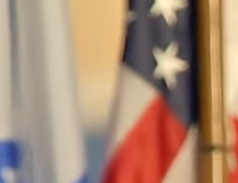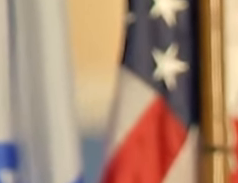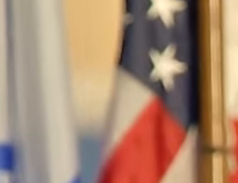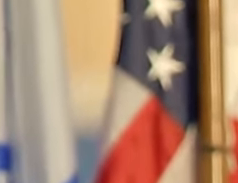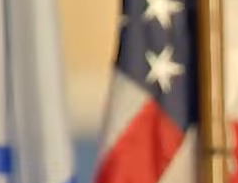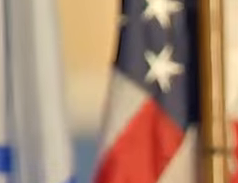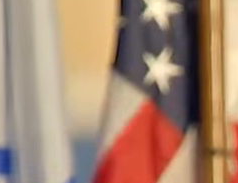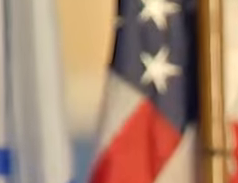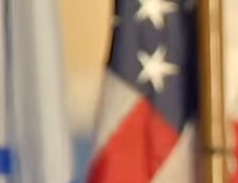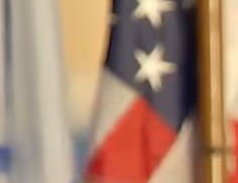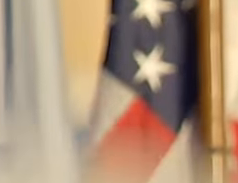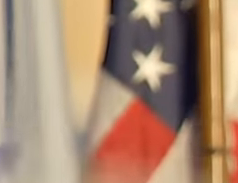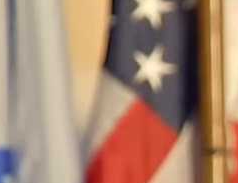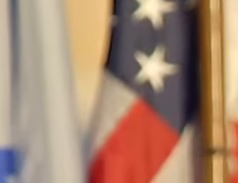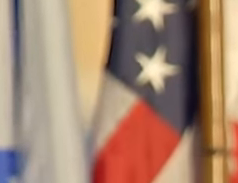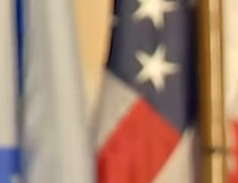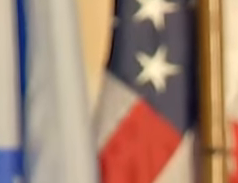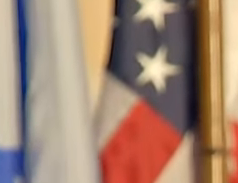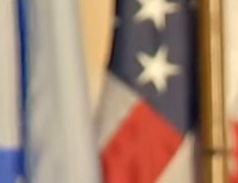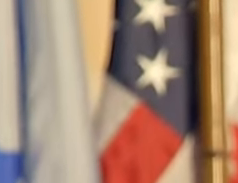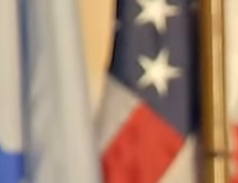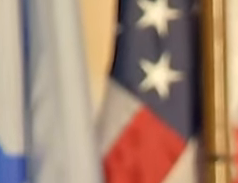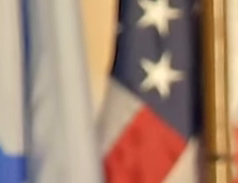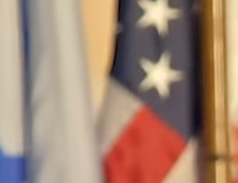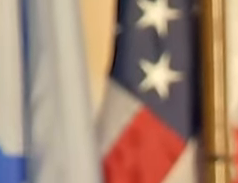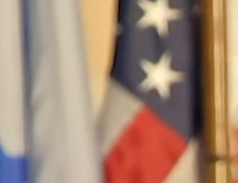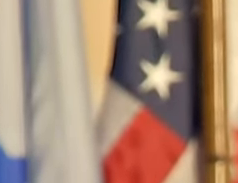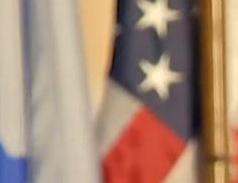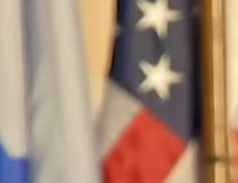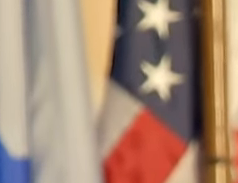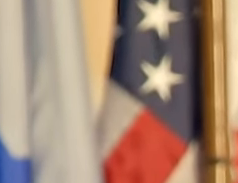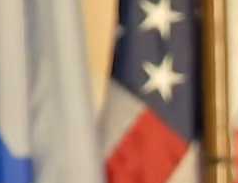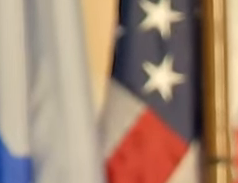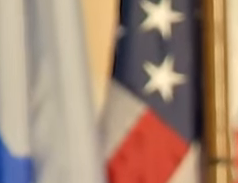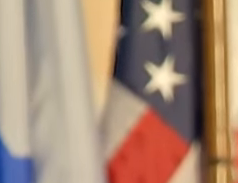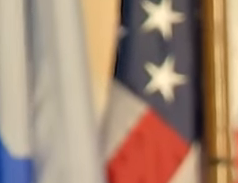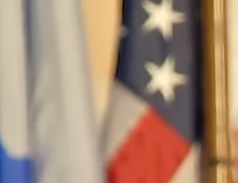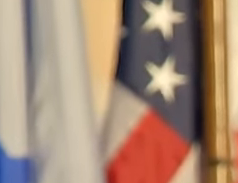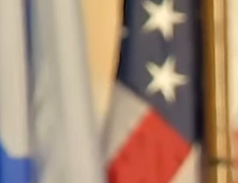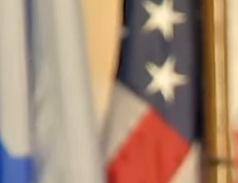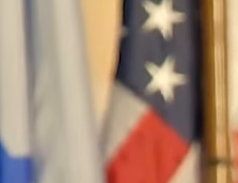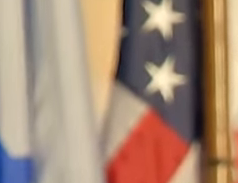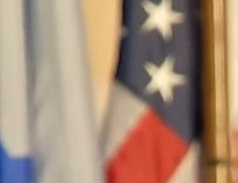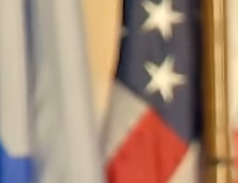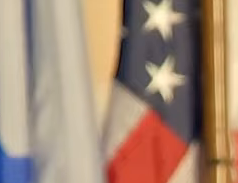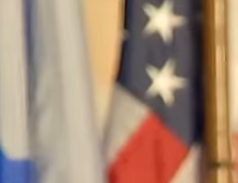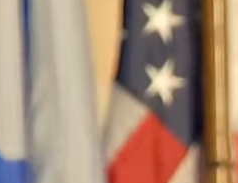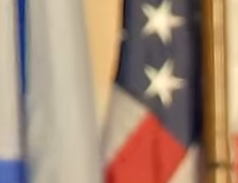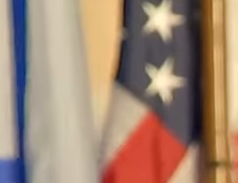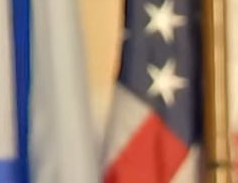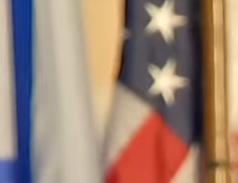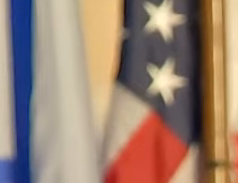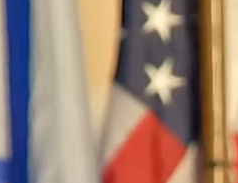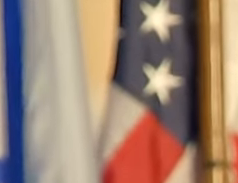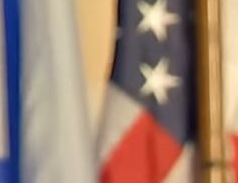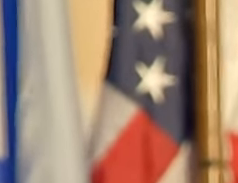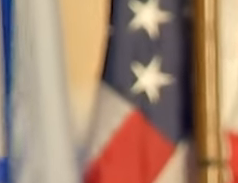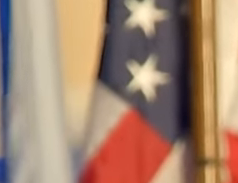ברוך הוא, שעשו דברים שרק הם קיבלו תפקיד לעשות,